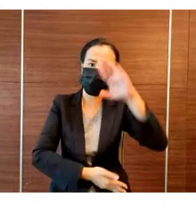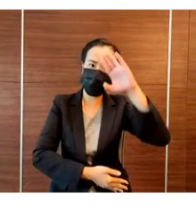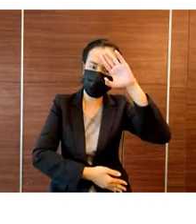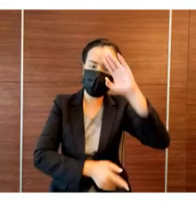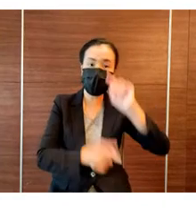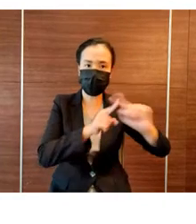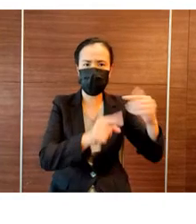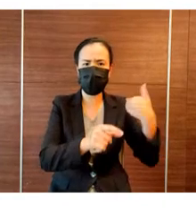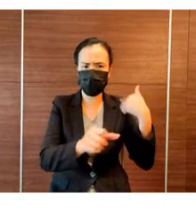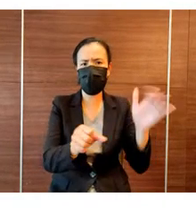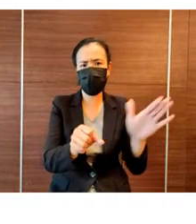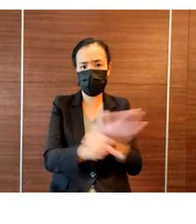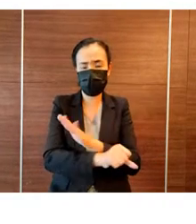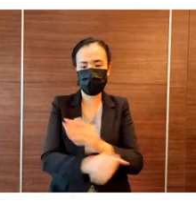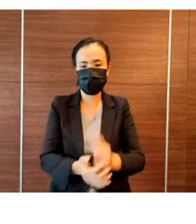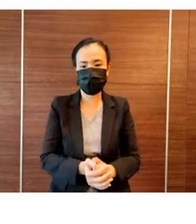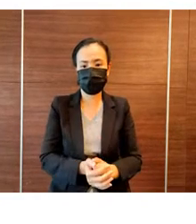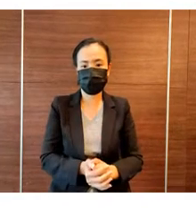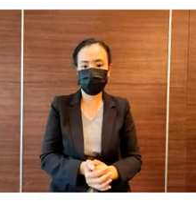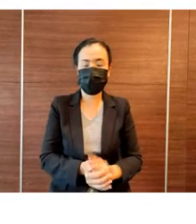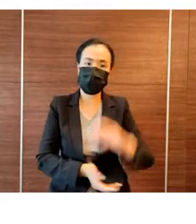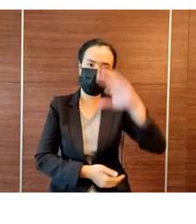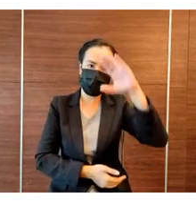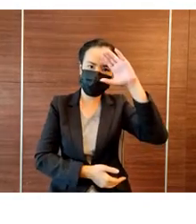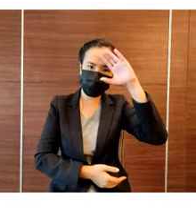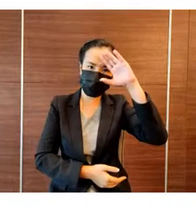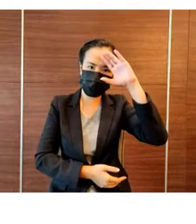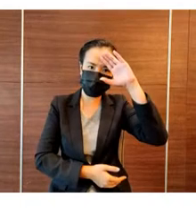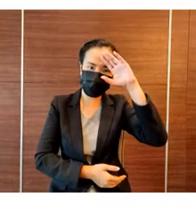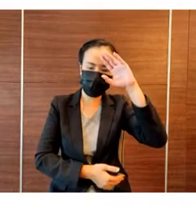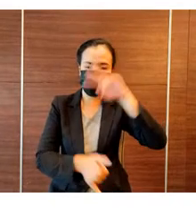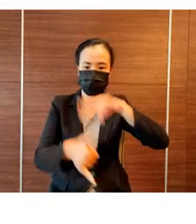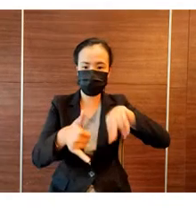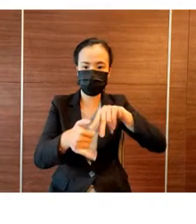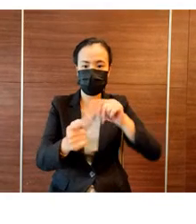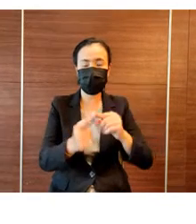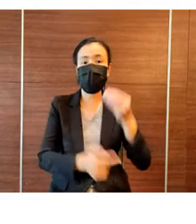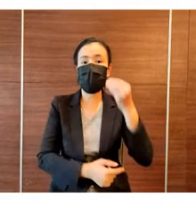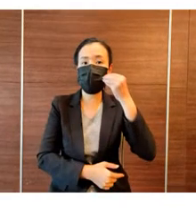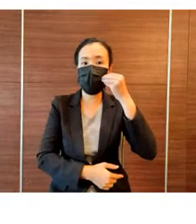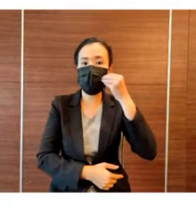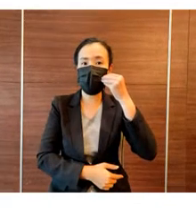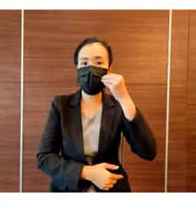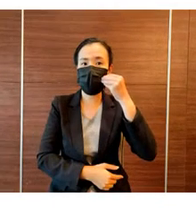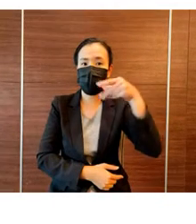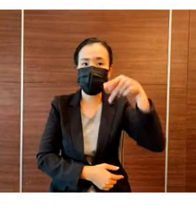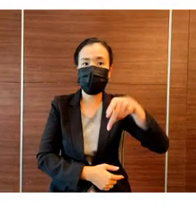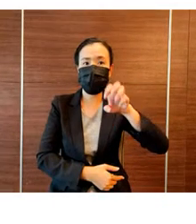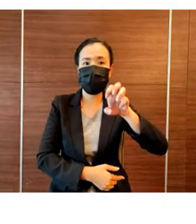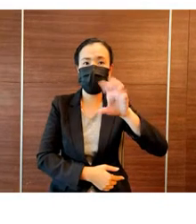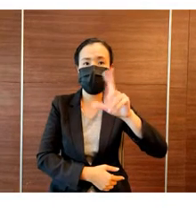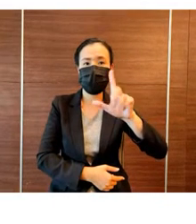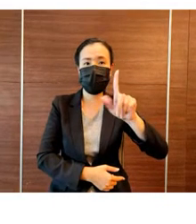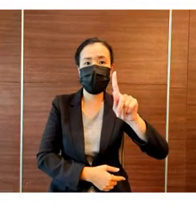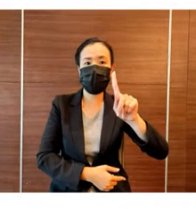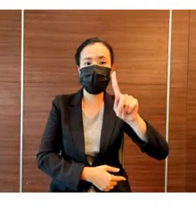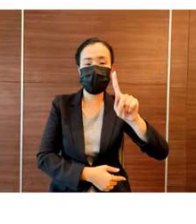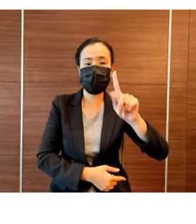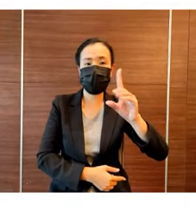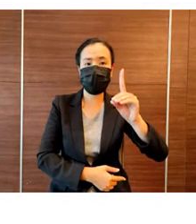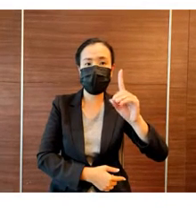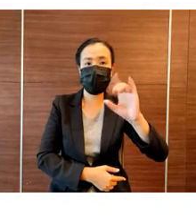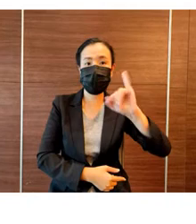เลยนะครับแล้วก็เรามีผู้ป่วยในด้วยนะครับเรียกว่าบ้านพิชิตใจนะครับอยู่ที่ประเวศข้างๆโรงพยาบาลสิรินธรน